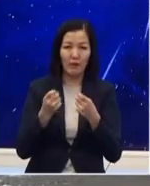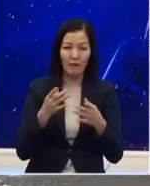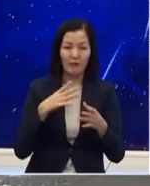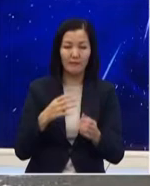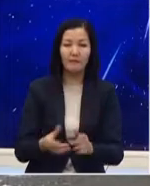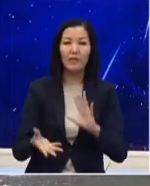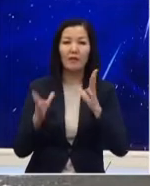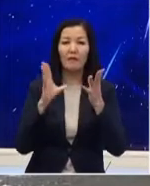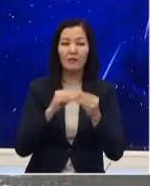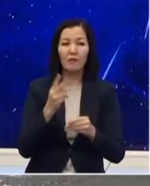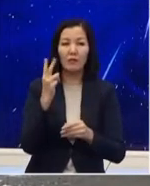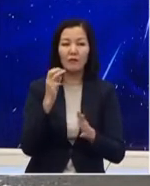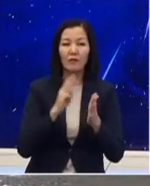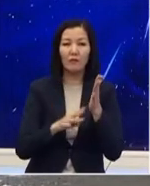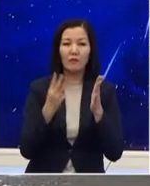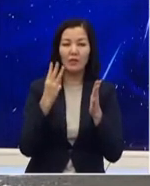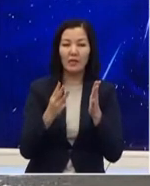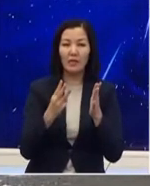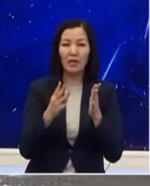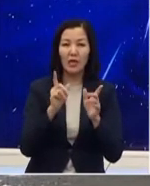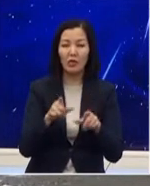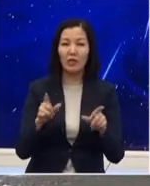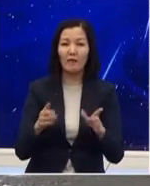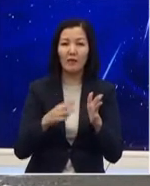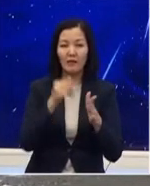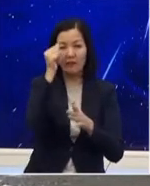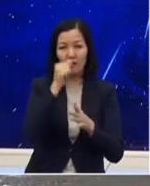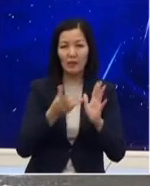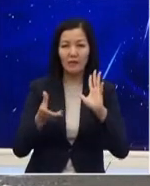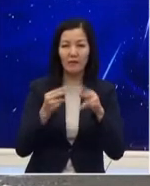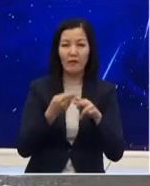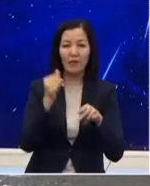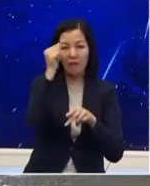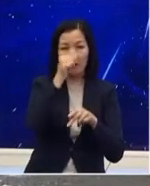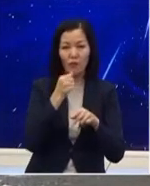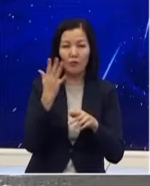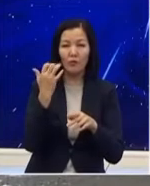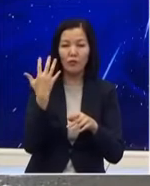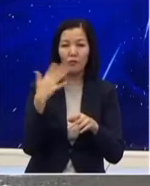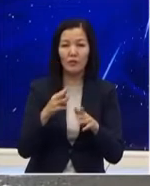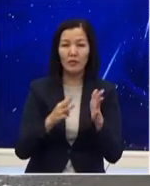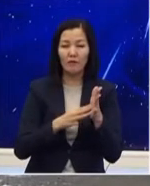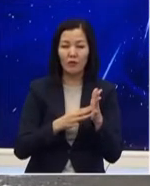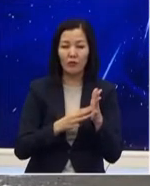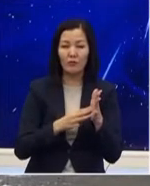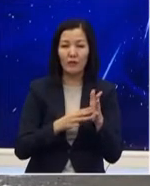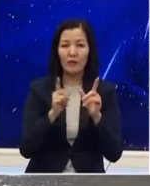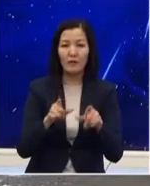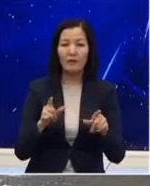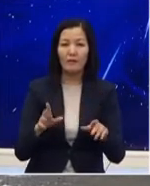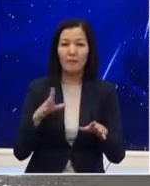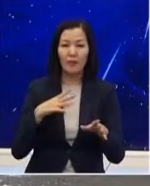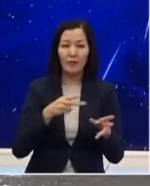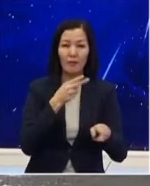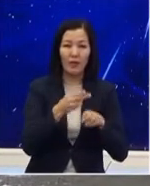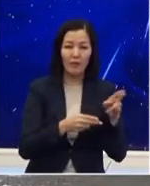было транспортировано 283 пациента за 10 месяцев текущего года. 558 пациентов были прооперированы